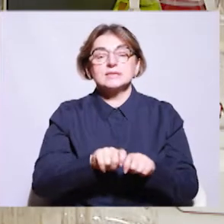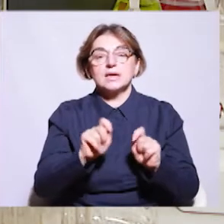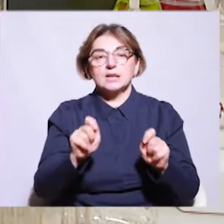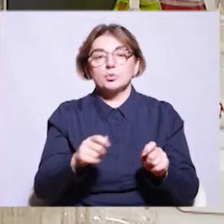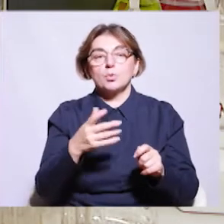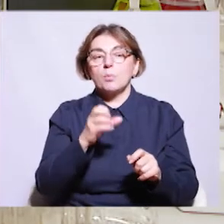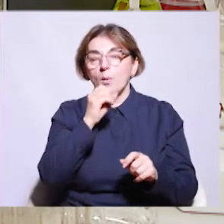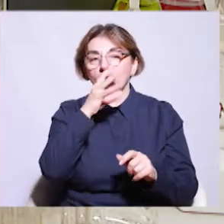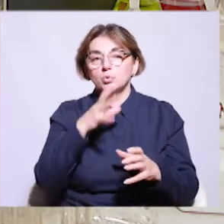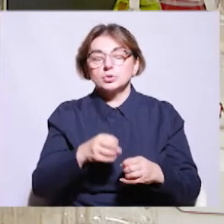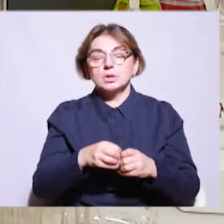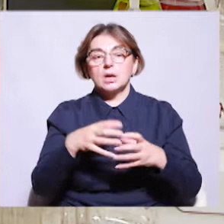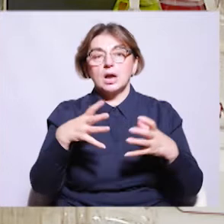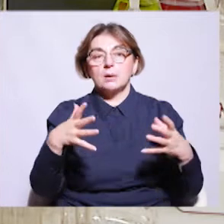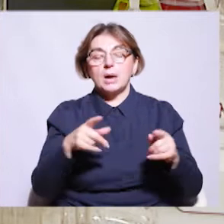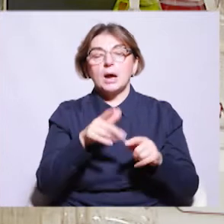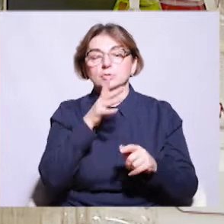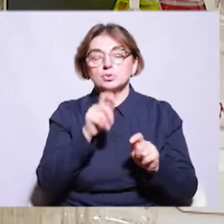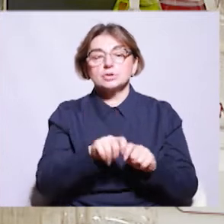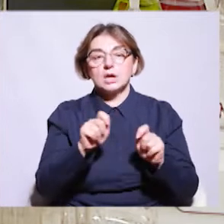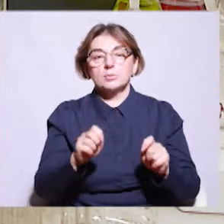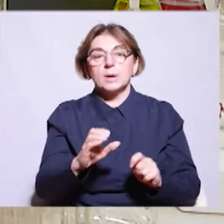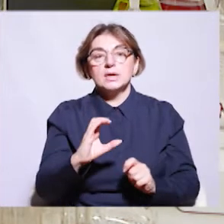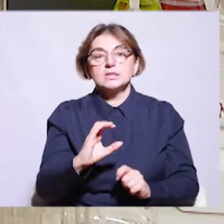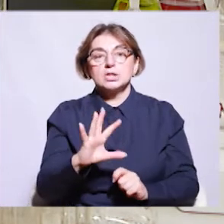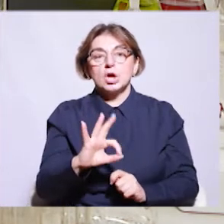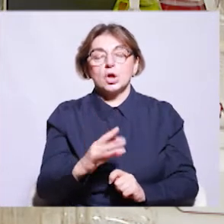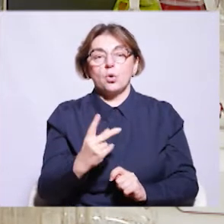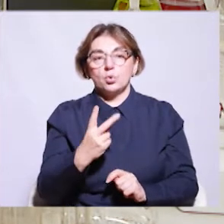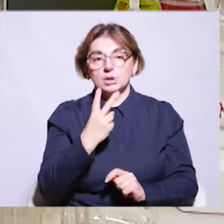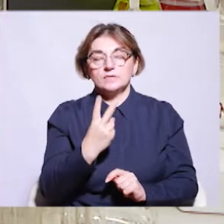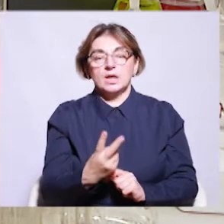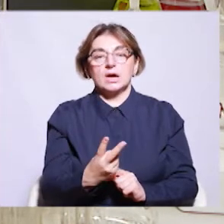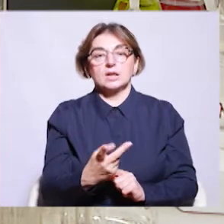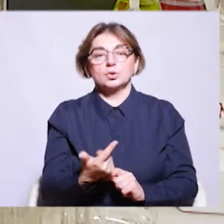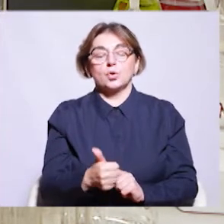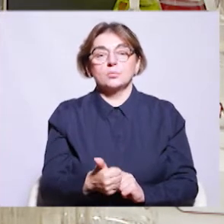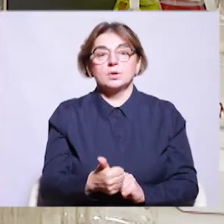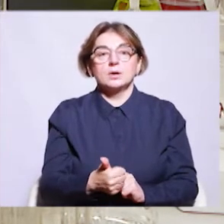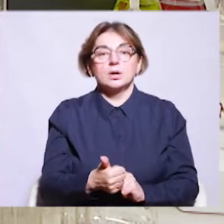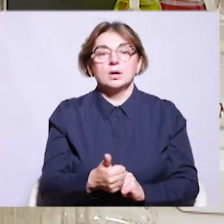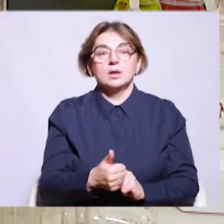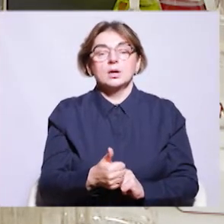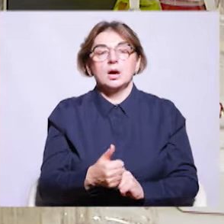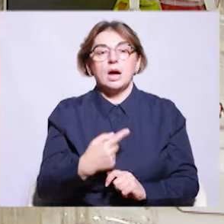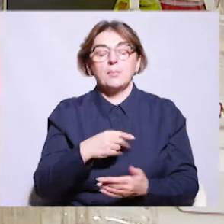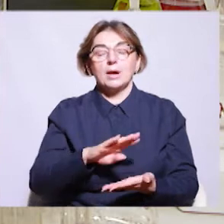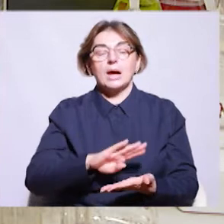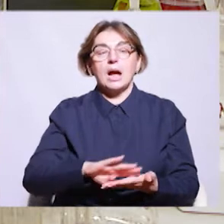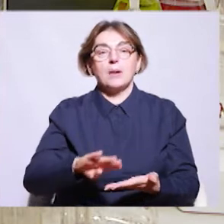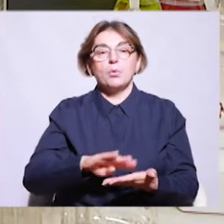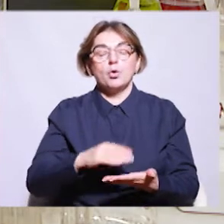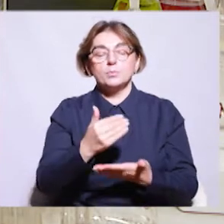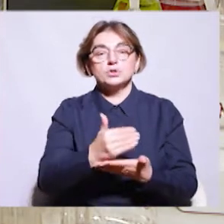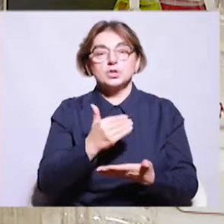ბუშტი გაბერა, ანუ ამ დროს წარმოიქმნა CO2 და თქვენ თვალნათლი ხედავთ, ამ გამოყოფილი